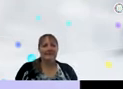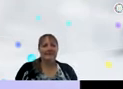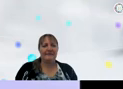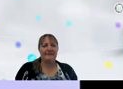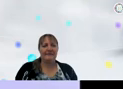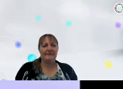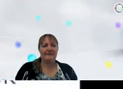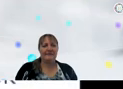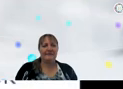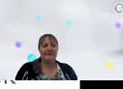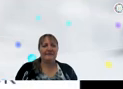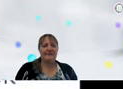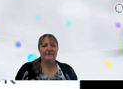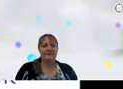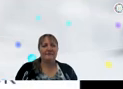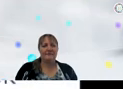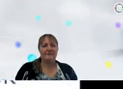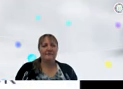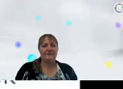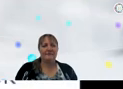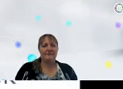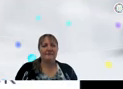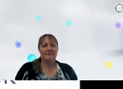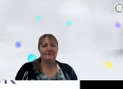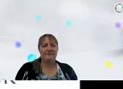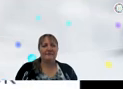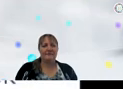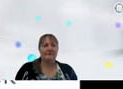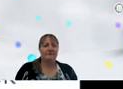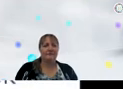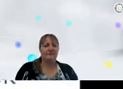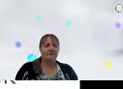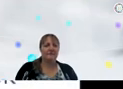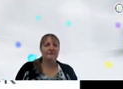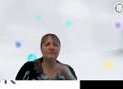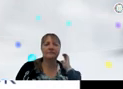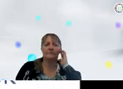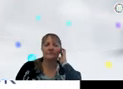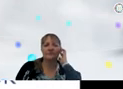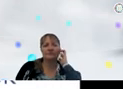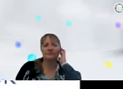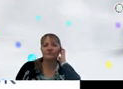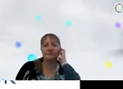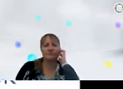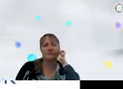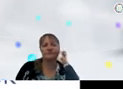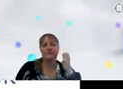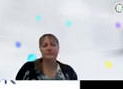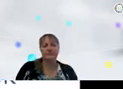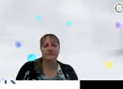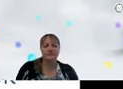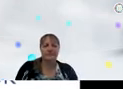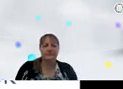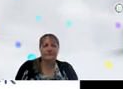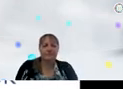Wie sieht das jetzt aus der Pädagogen- und Pädagoginnen-Ansicht aus? Also wie ist die Vorbereitung zu so einer